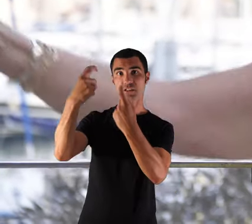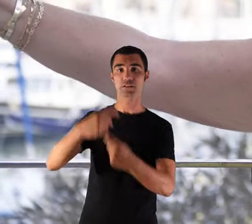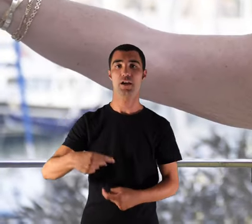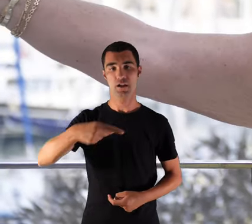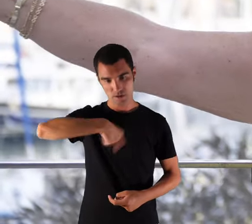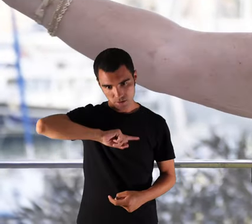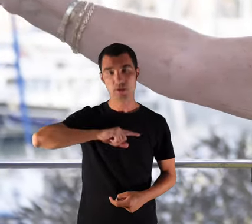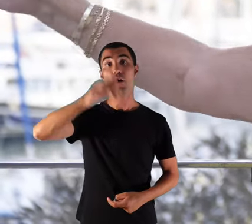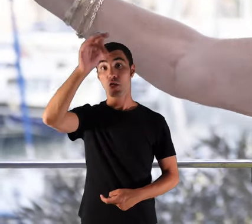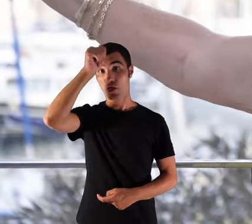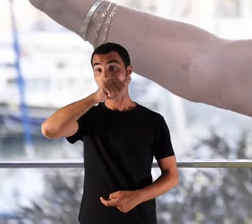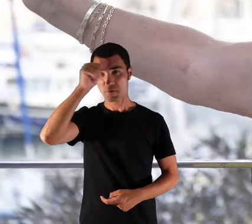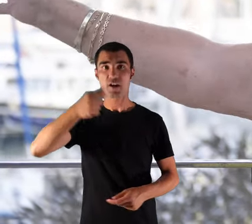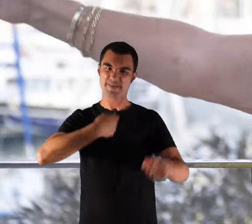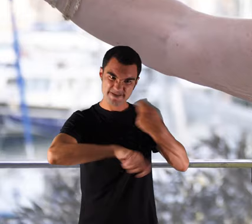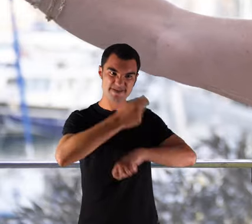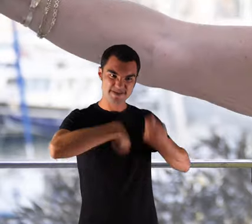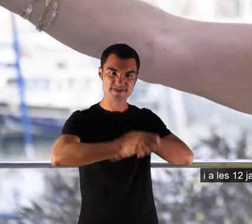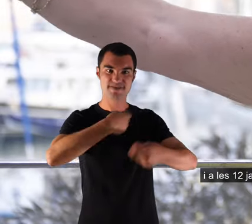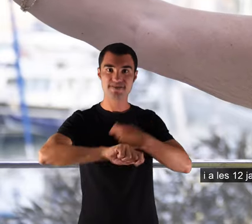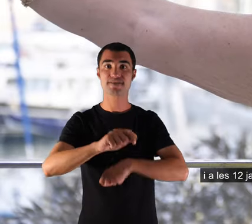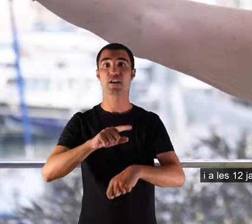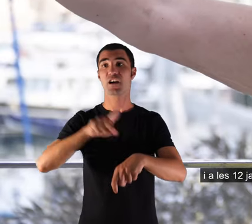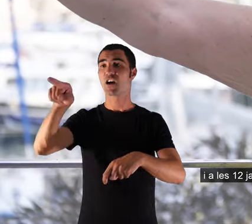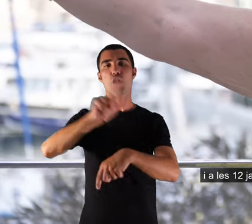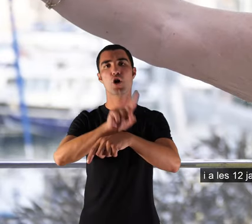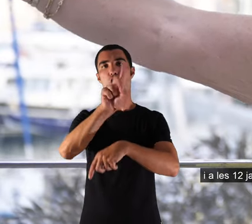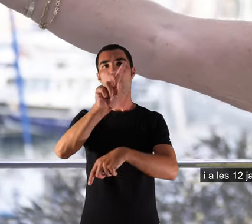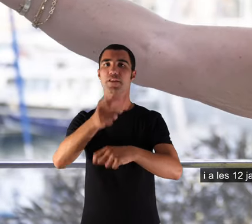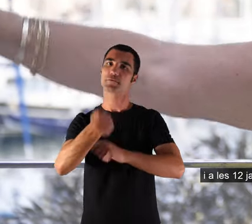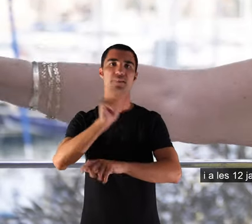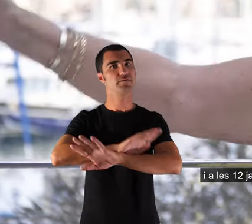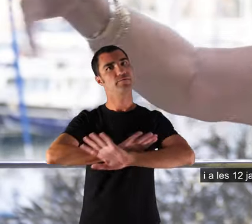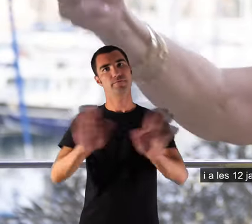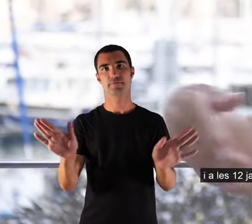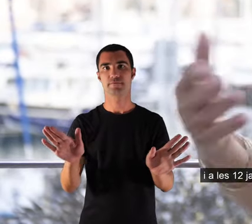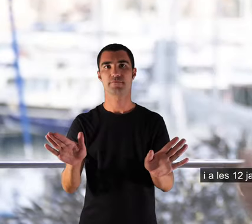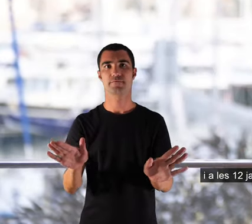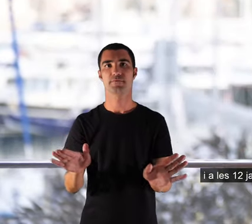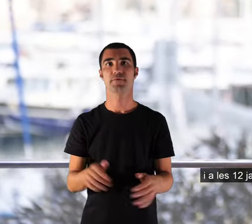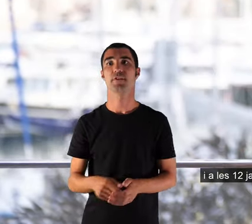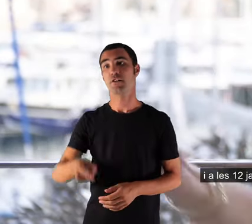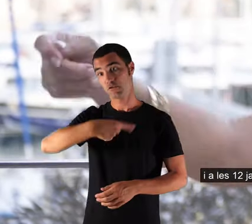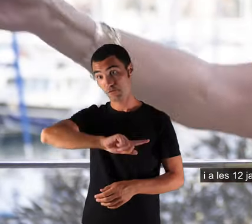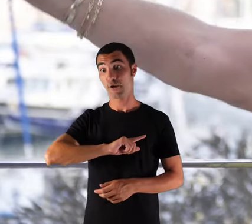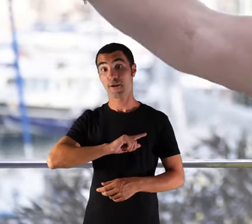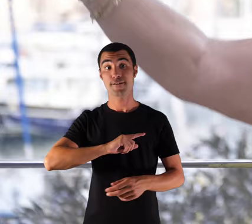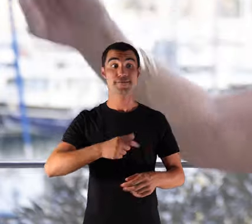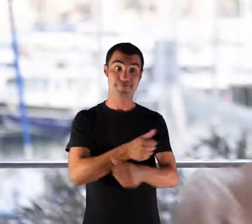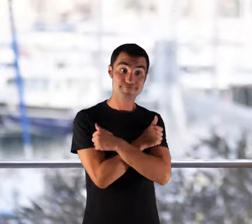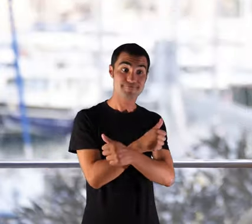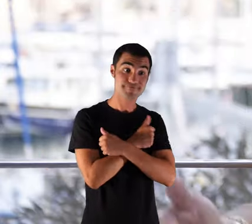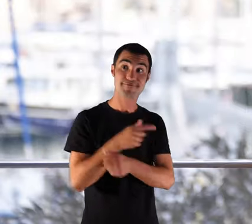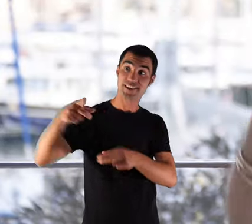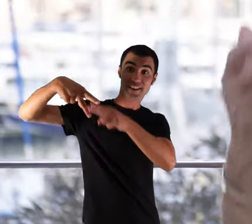vendre i a les 12 ells no anaven a pescar i a les 12 ja estava allà esperant el tramvia que jo vengués de Solla de vendre i m'ajudava